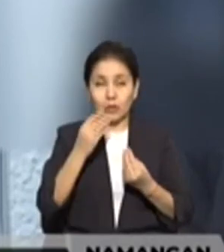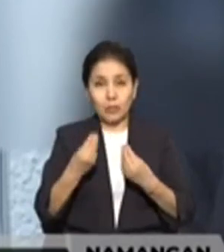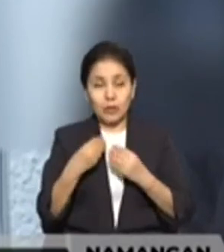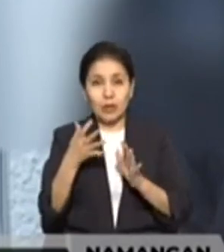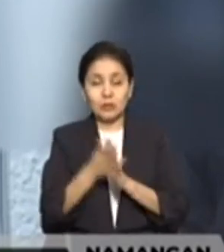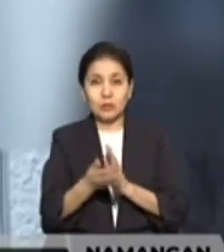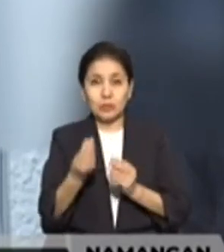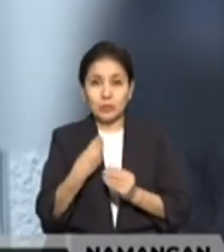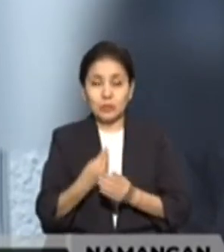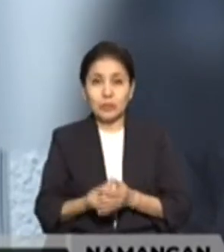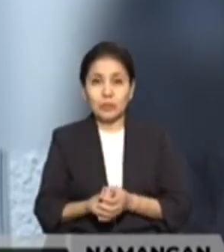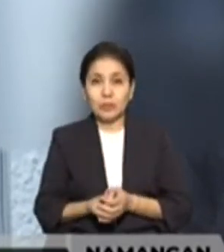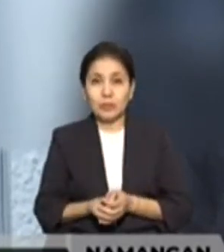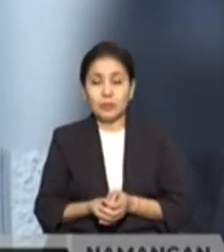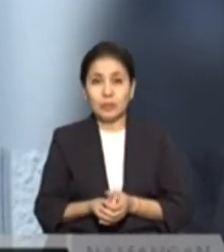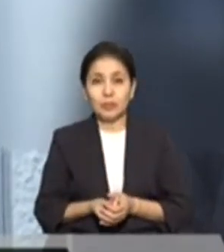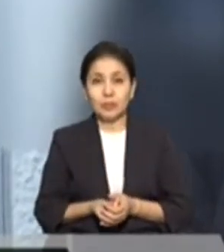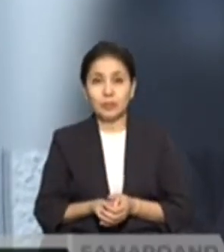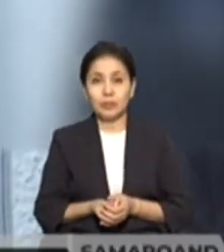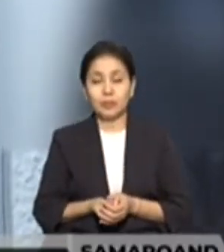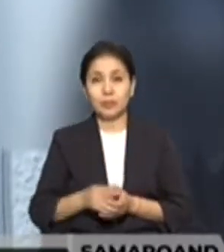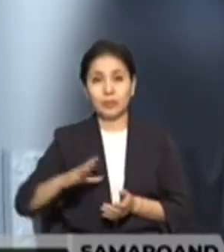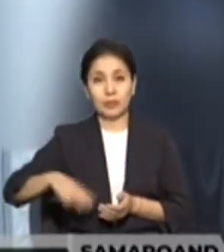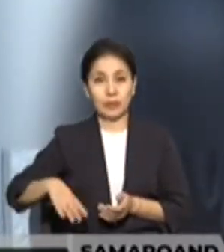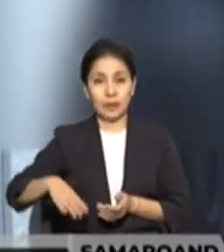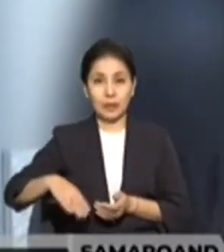deb. Berma. Keyin